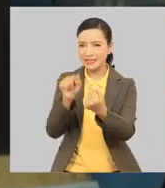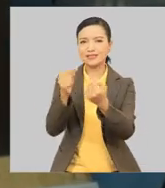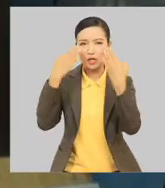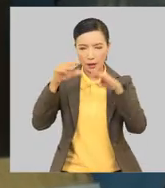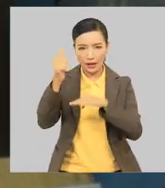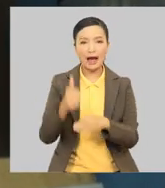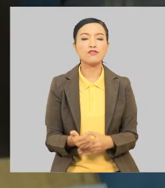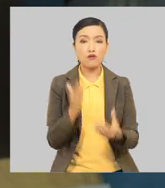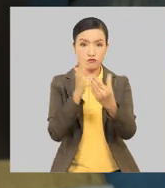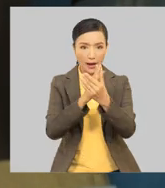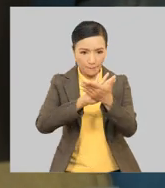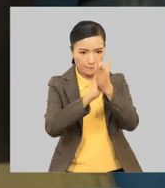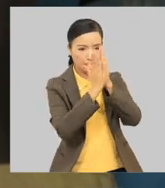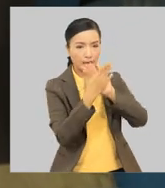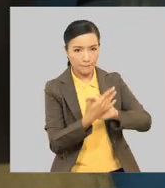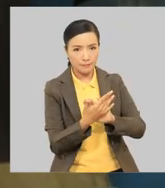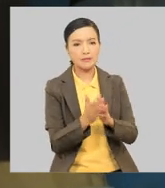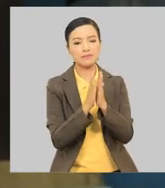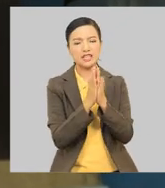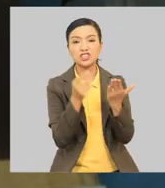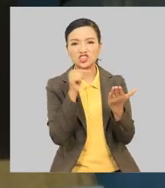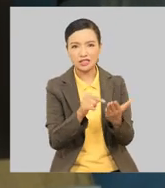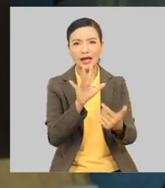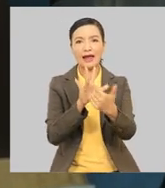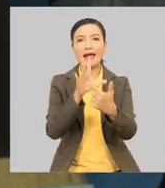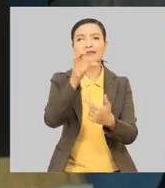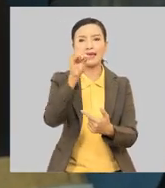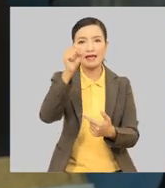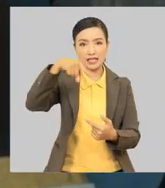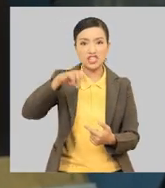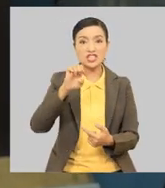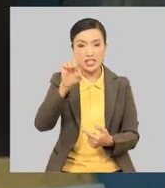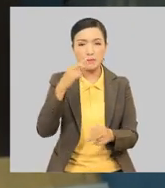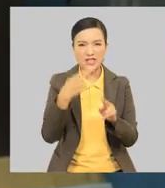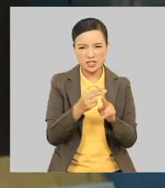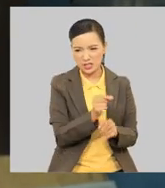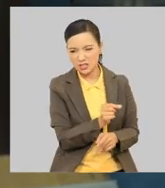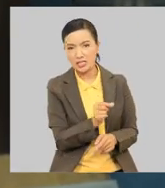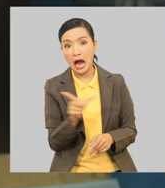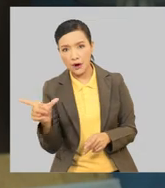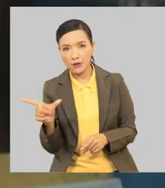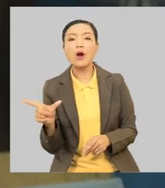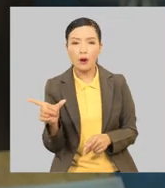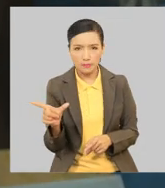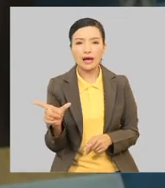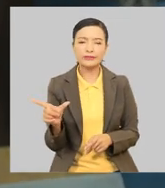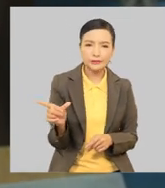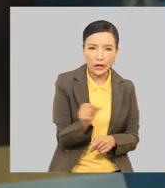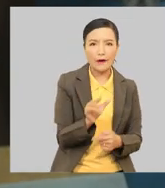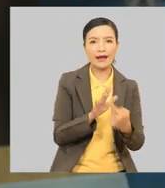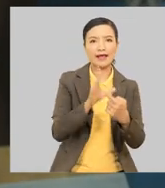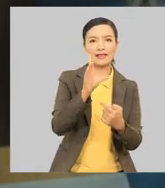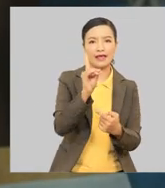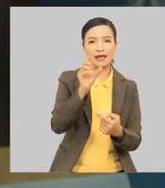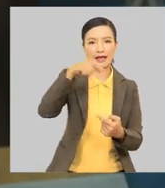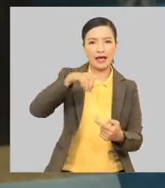จะเอาไฟล์มา export เป็นรูปแบบของหนังสือ Daisy นี่ก็จะย่อมาจาก Digital Accessible Information System ซึ่ง